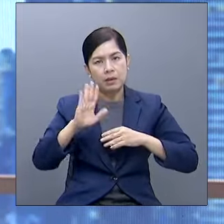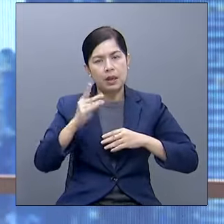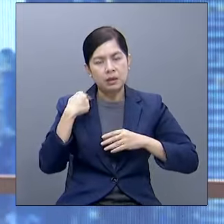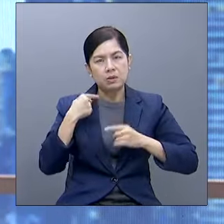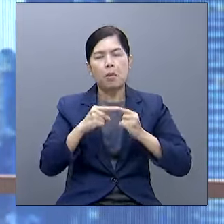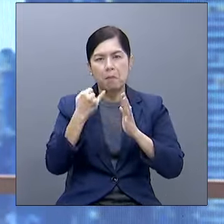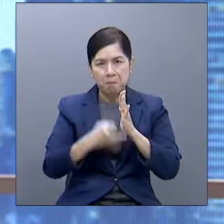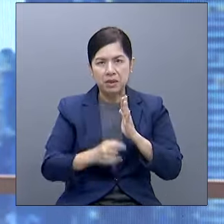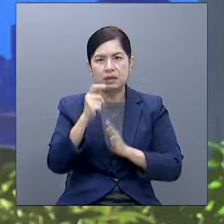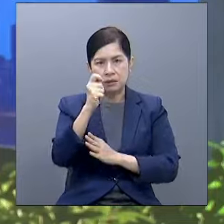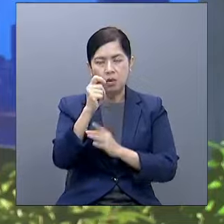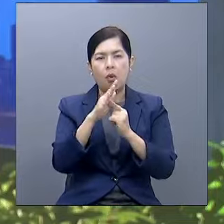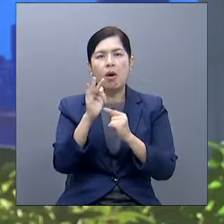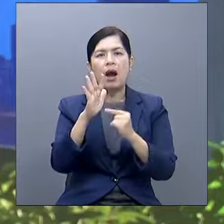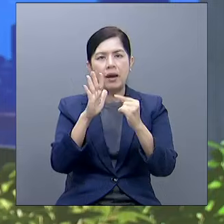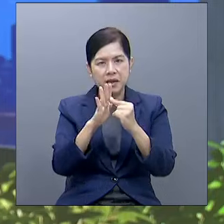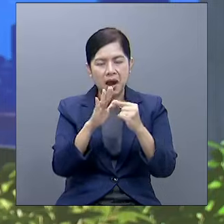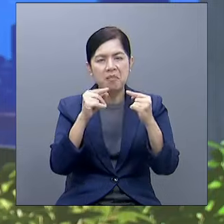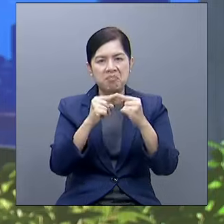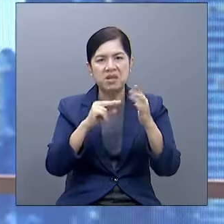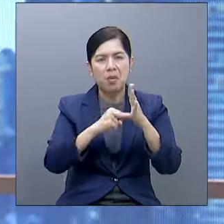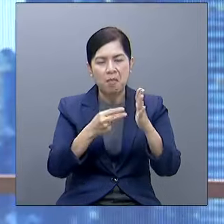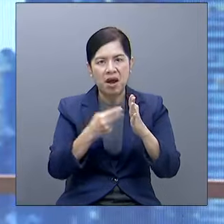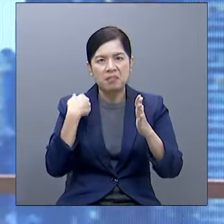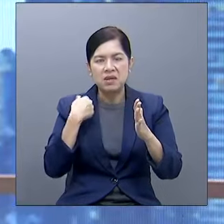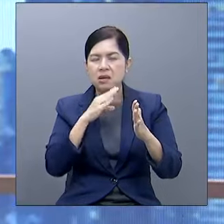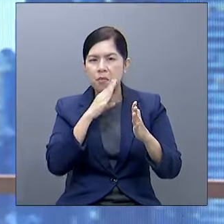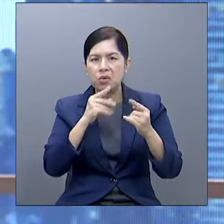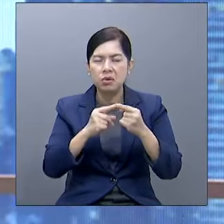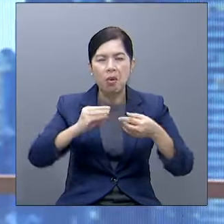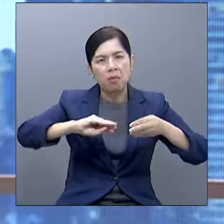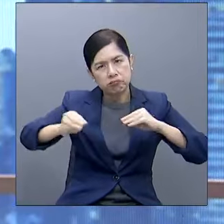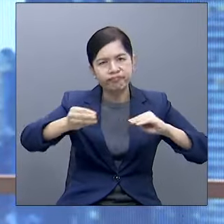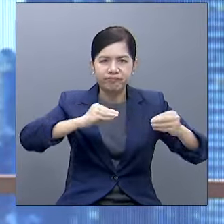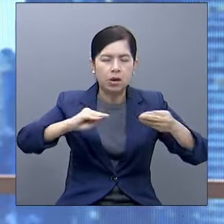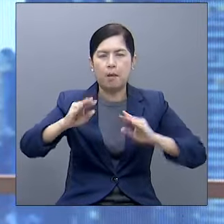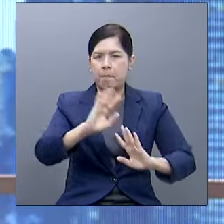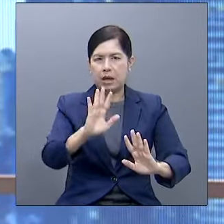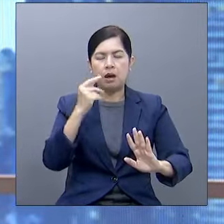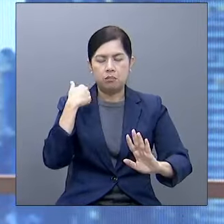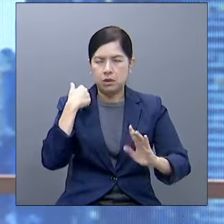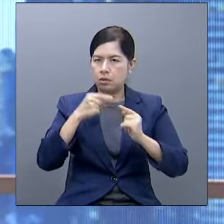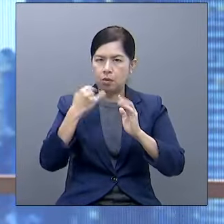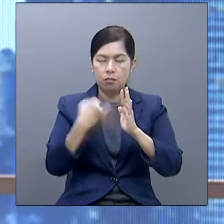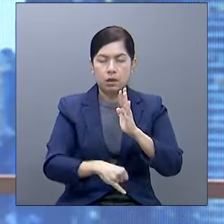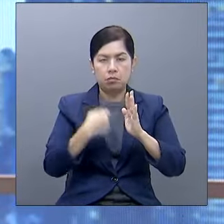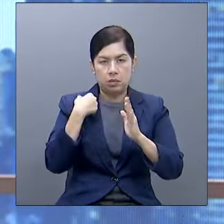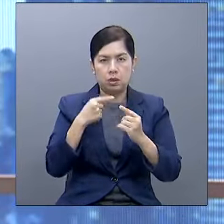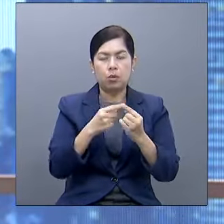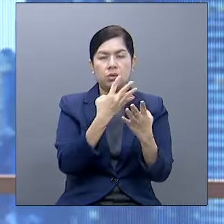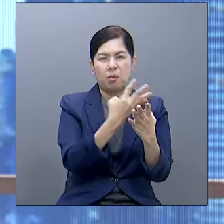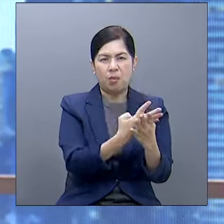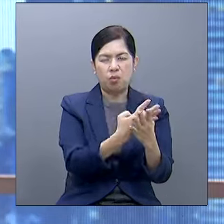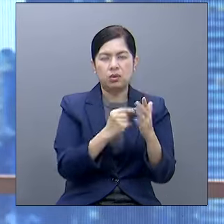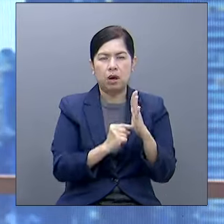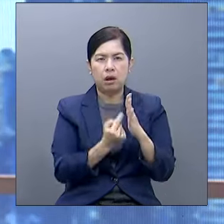ดินจริงๆยอมความไม่ได้ด้วย อ้า วเพราะนั้นเนี่ยโอ้โหถ้าเรื่องเข้าสู่กระบวนการแล้วเนี่ย ยังไงก็ยอมไม่ได ้ยอมไม่ได้แล้วโทษจำคุกเนี่ยโอ้โหมันตั้งแต่ขั้นต่